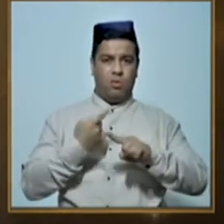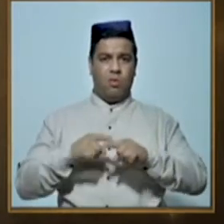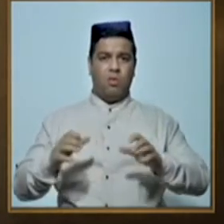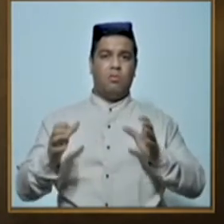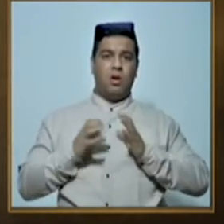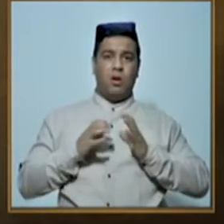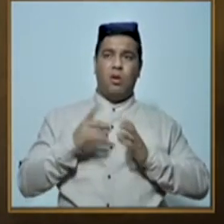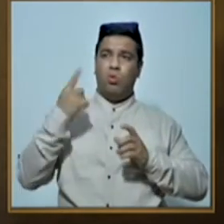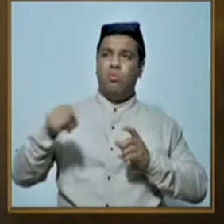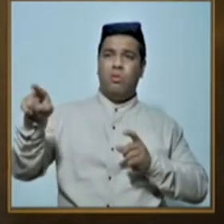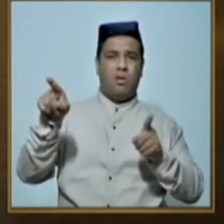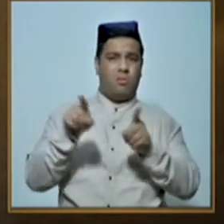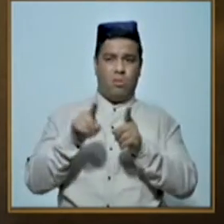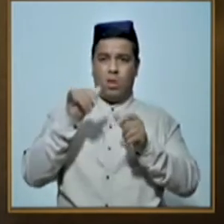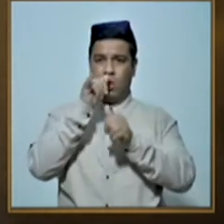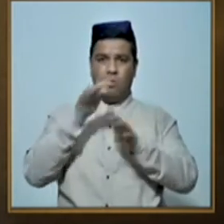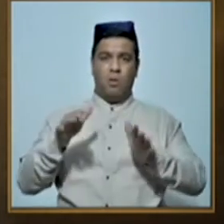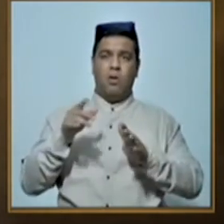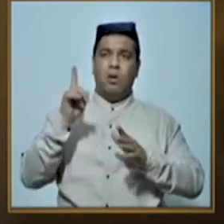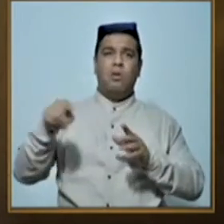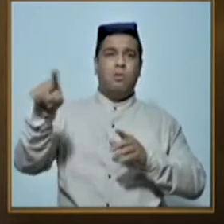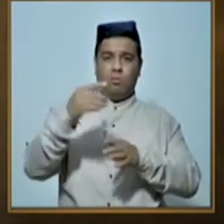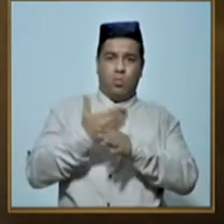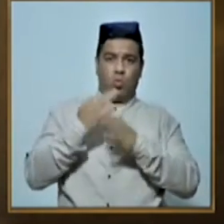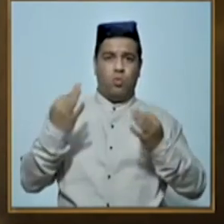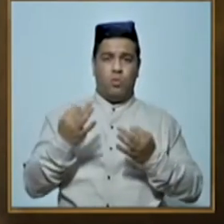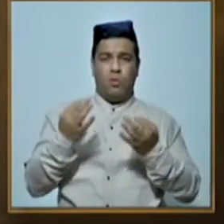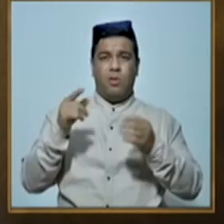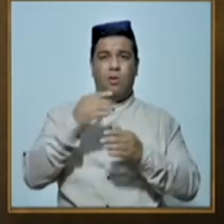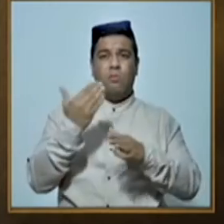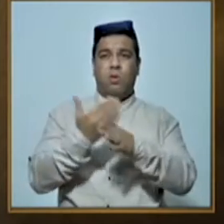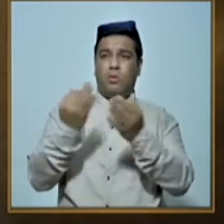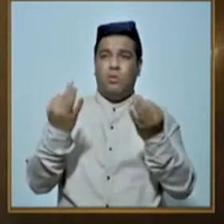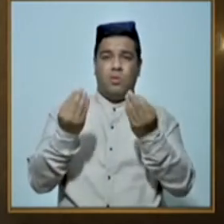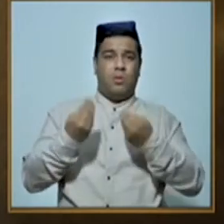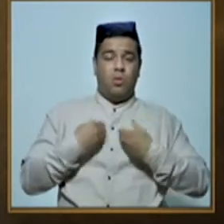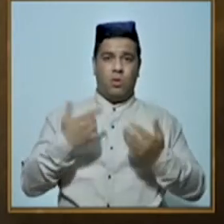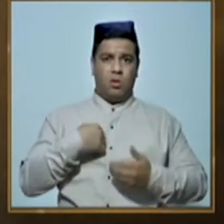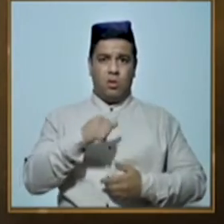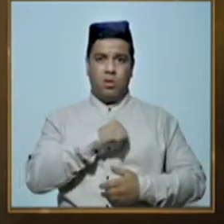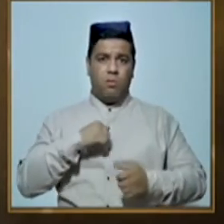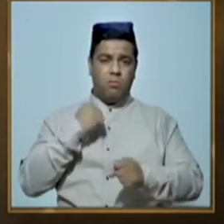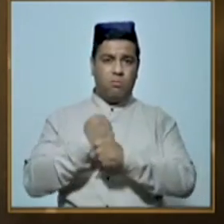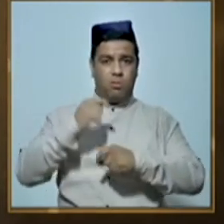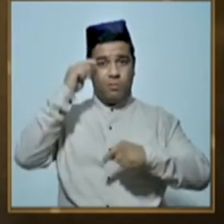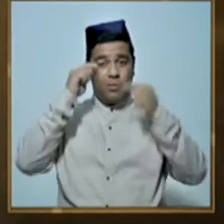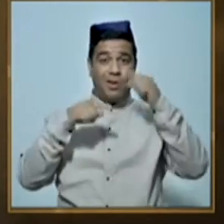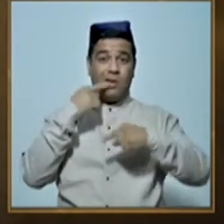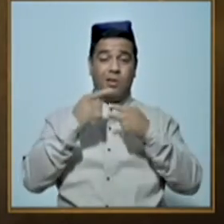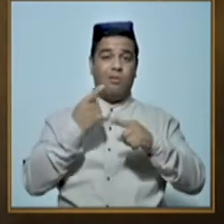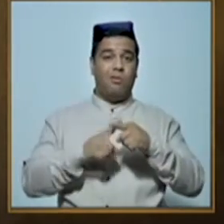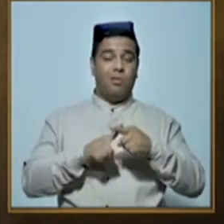boylikda boshqa hech zotni daxli yo'q. Meni o'zim xolis o'zimi fazlimdan bo'ldi desa-yu, u boylikni unga